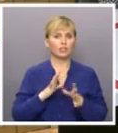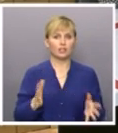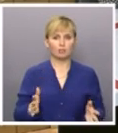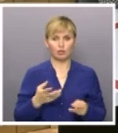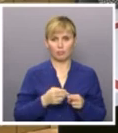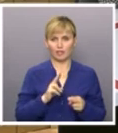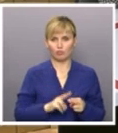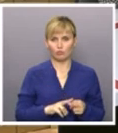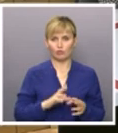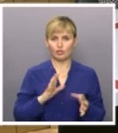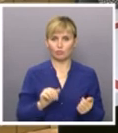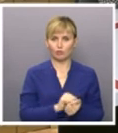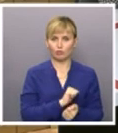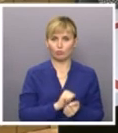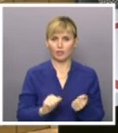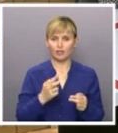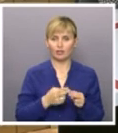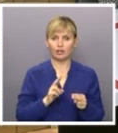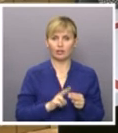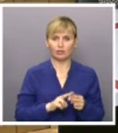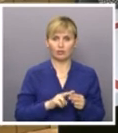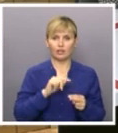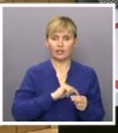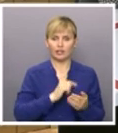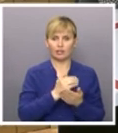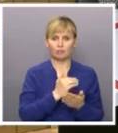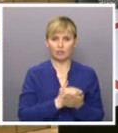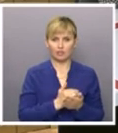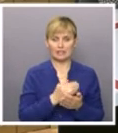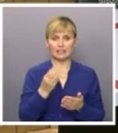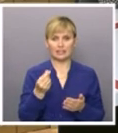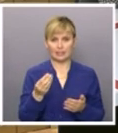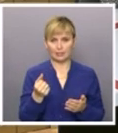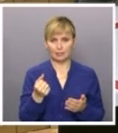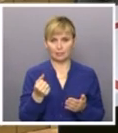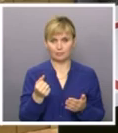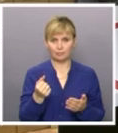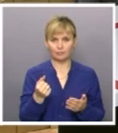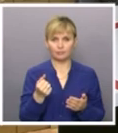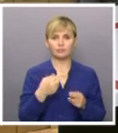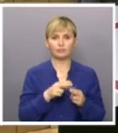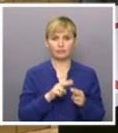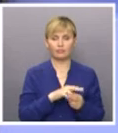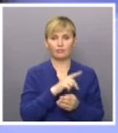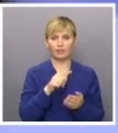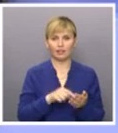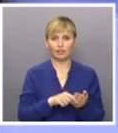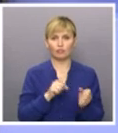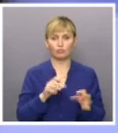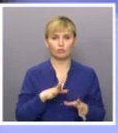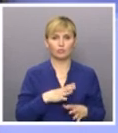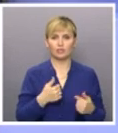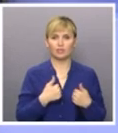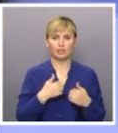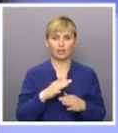что не было документа, который регламентирует процедуру выделения этих денег. Не знаю, это вопрос может быть не ко мне, а